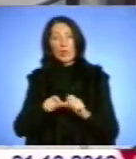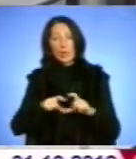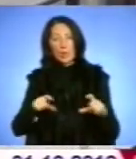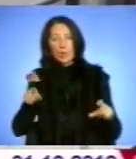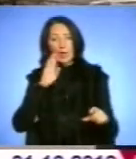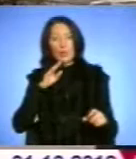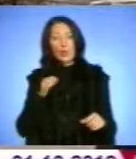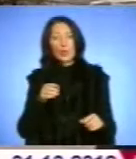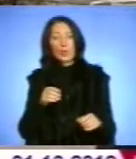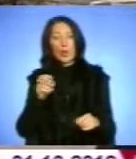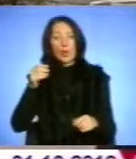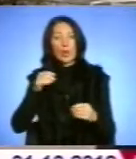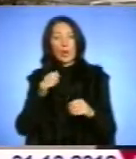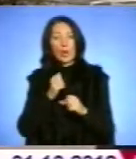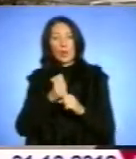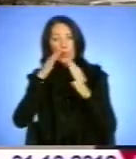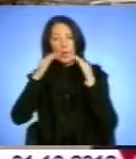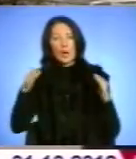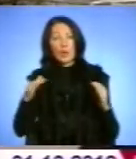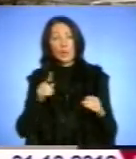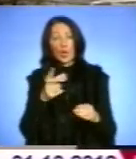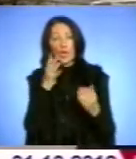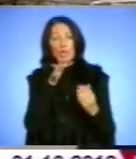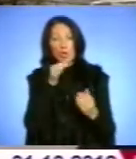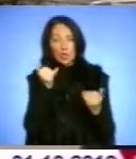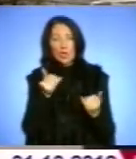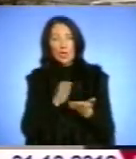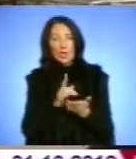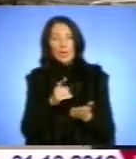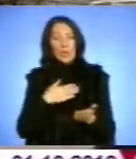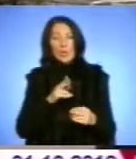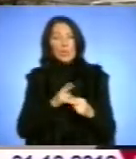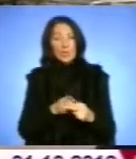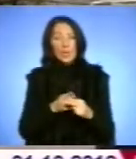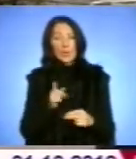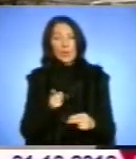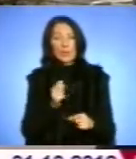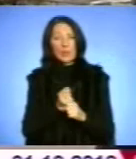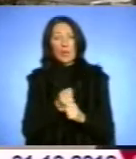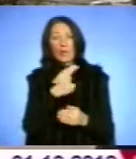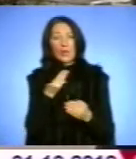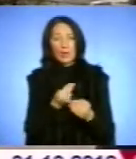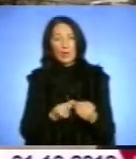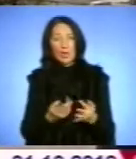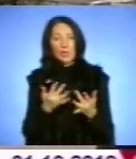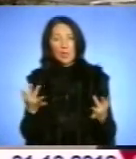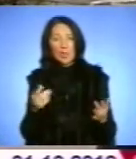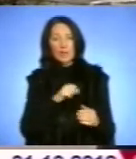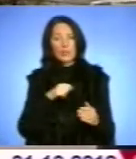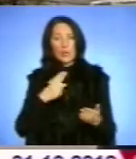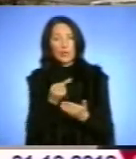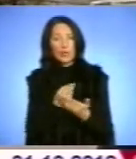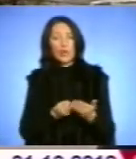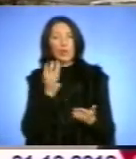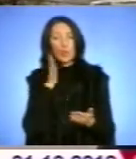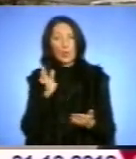дах. Цей час, що зараз є, що воно нам, щоб не заважало, ми підганяємо підчистове фарбування, а вже саме фарбування, навіть якщо